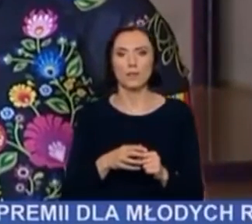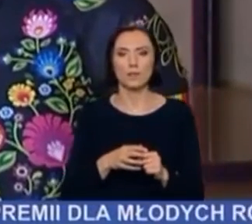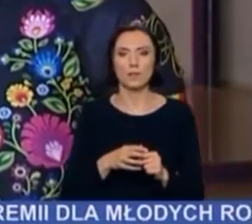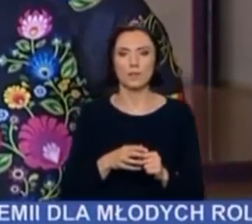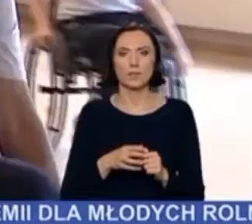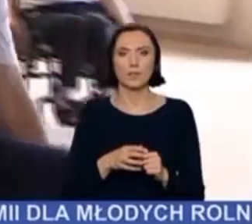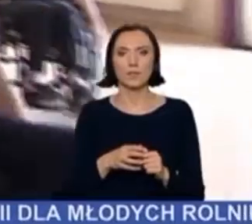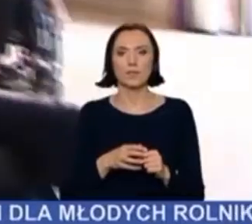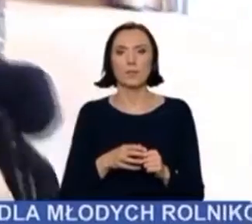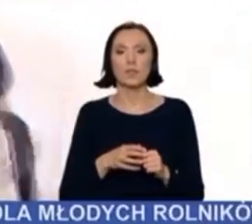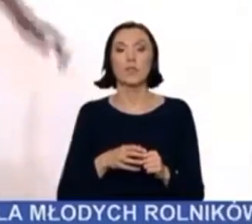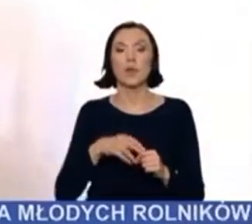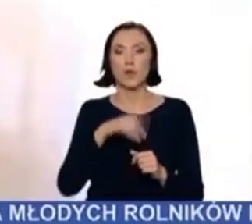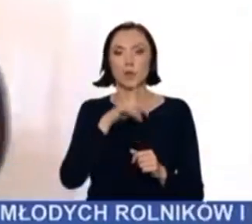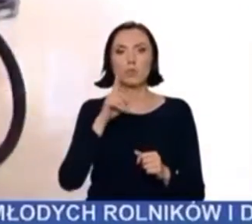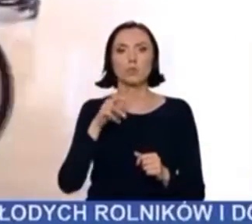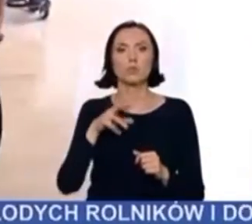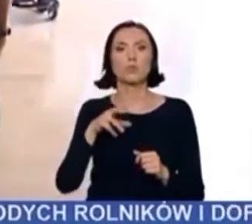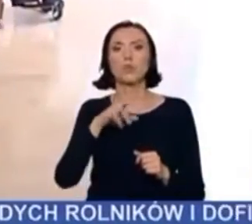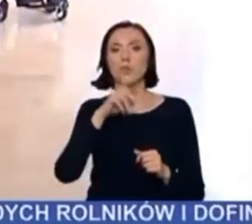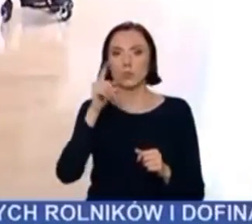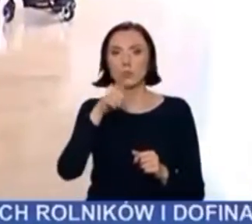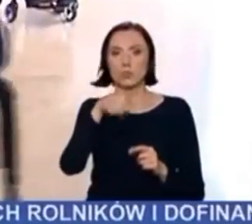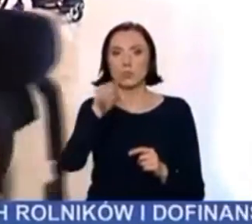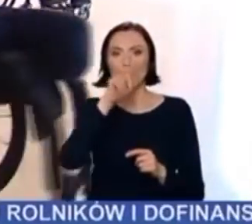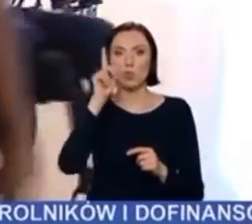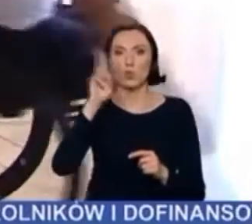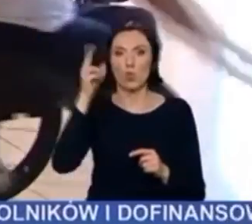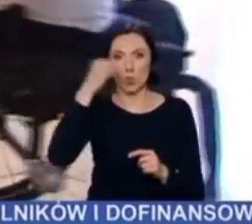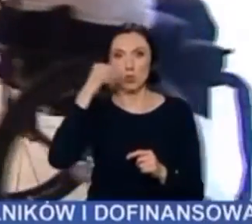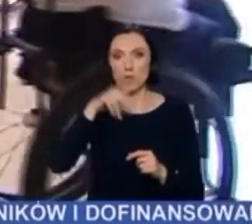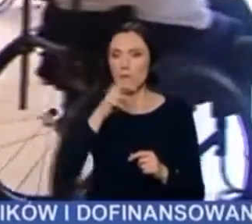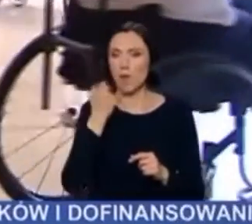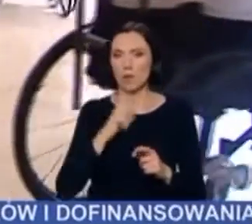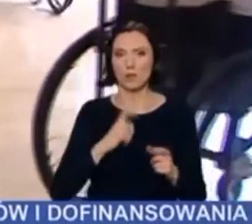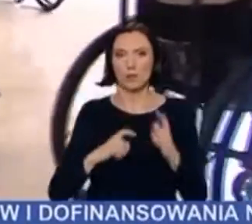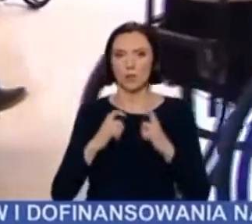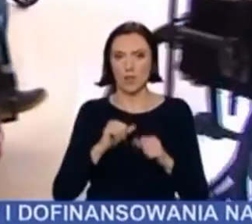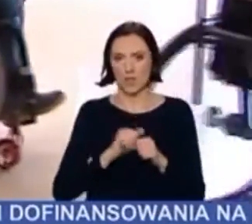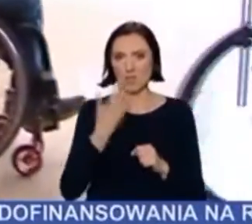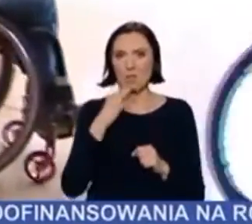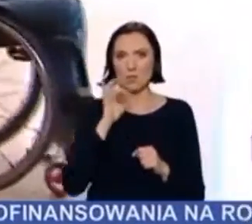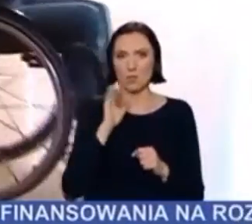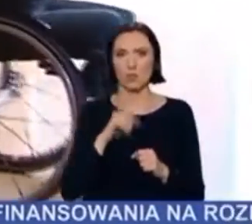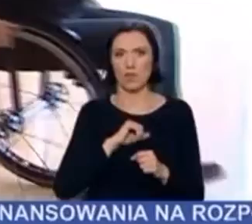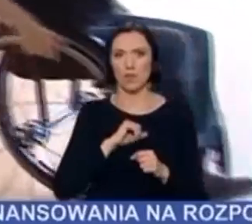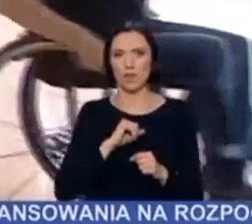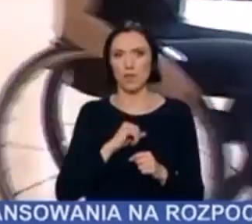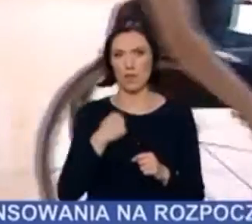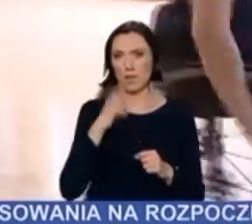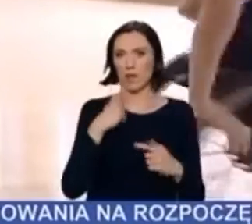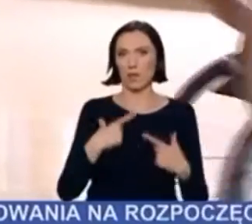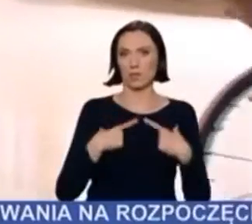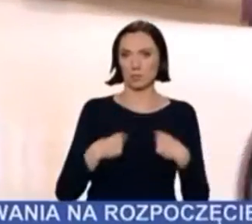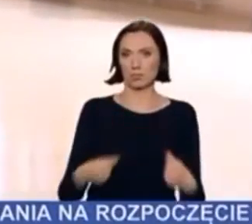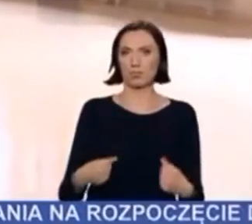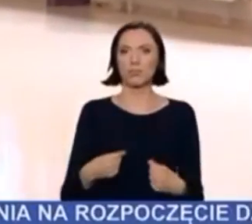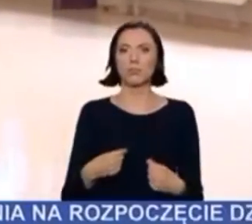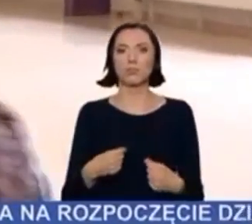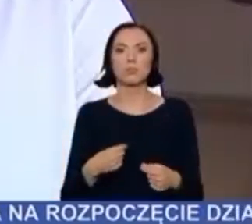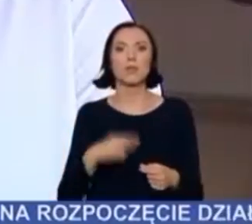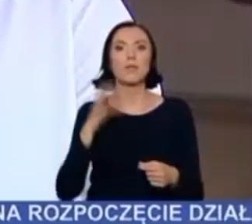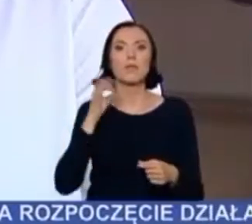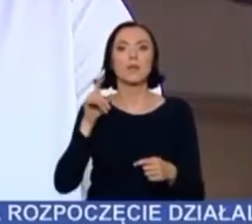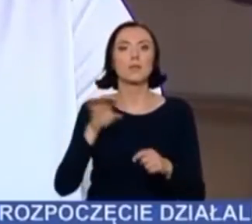taniec jazzowy. Podopiecznym fundacji zajęcia bardzo przypadły do gustu. Jest bardzo dobrze, zaskoczyła mnie